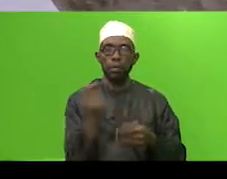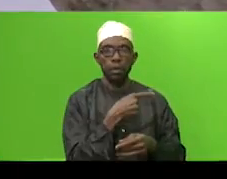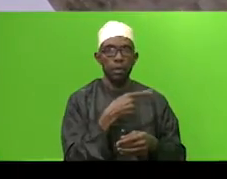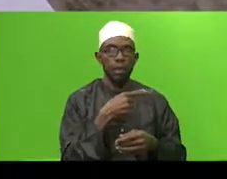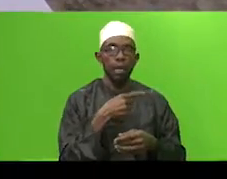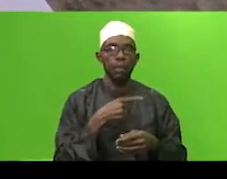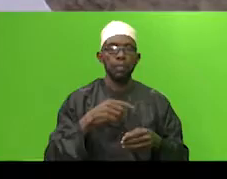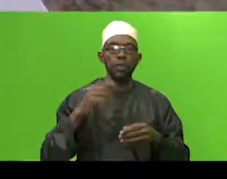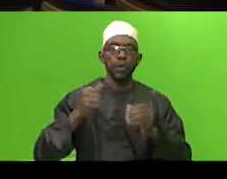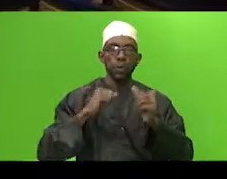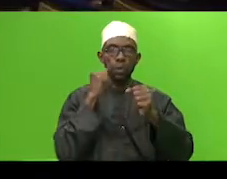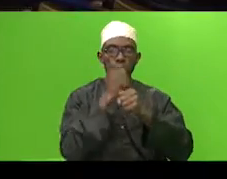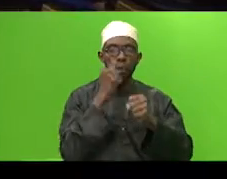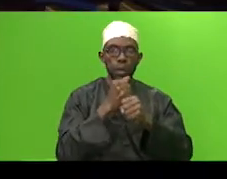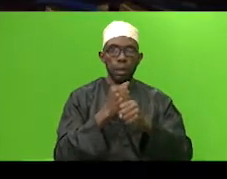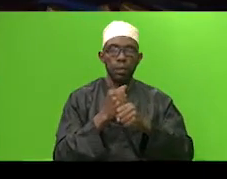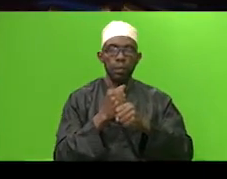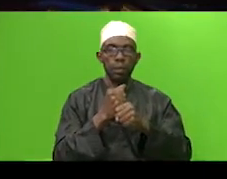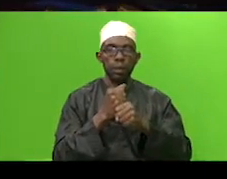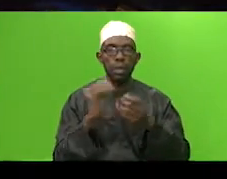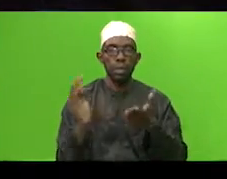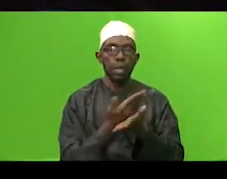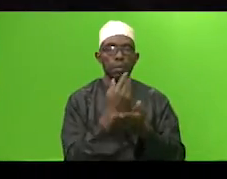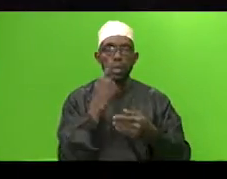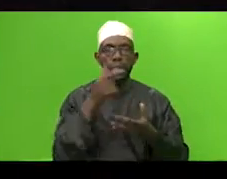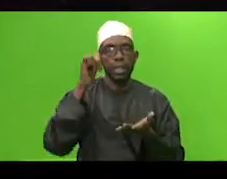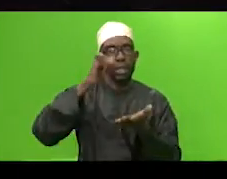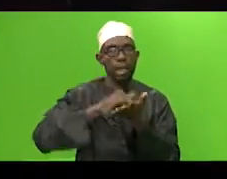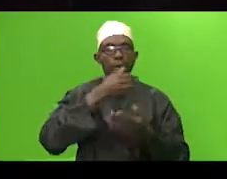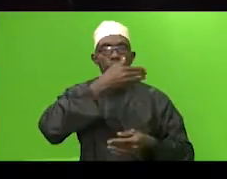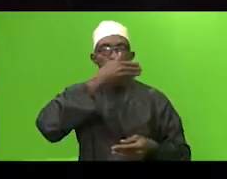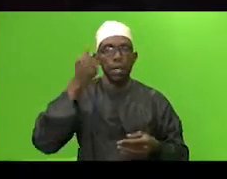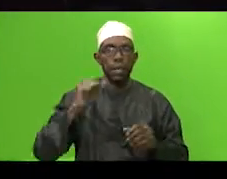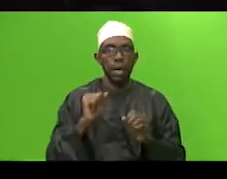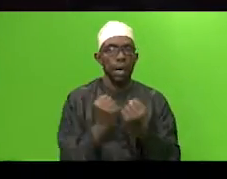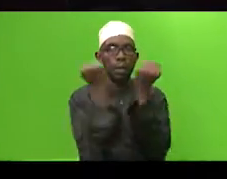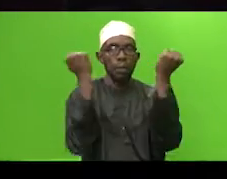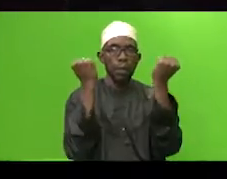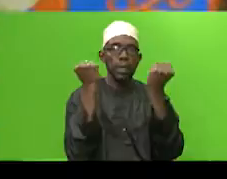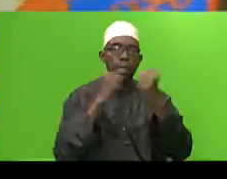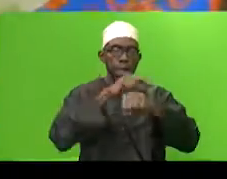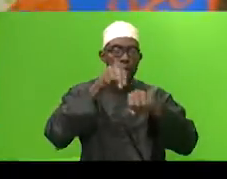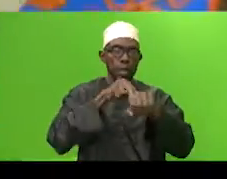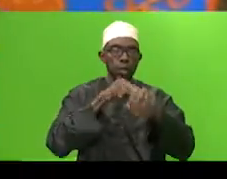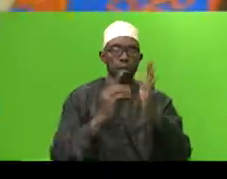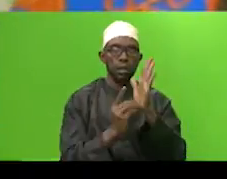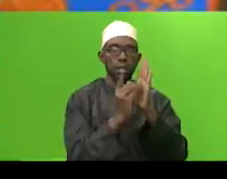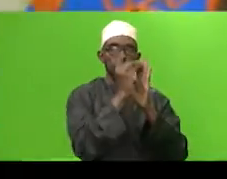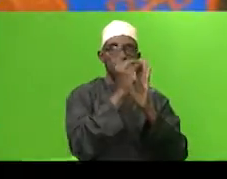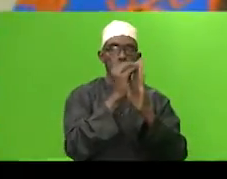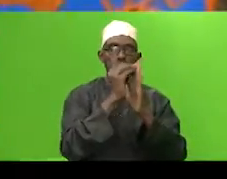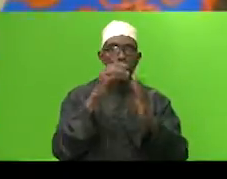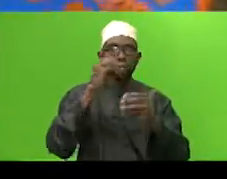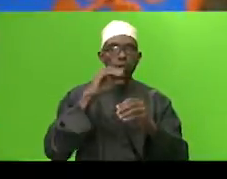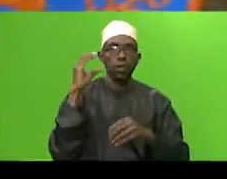have had to adjust to this strict measure. Some claiming it is the best that could have happened as the nation moves on. Tulikuwa tunaekea